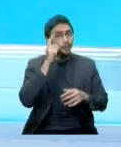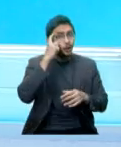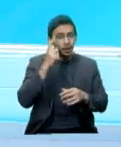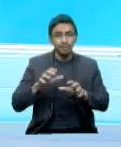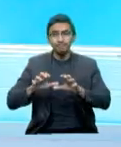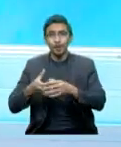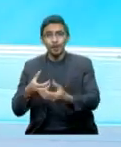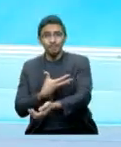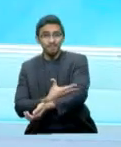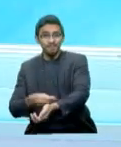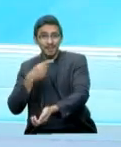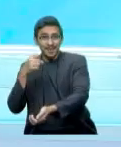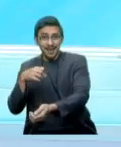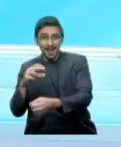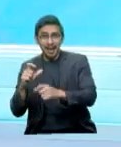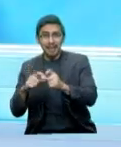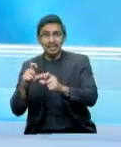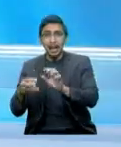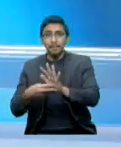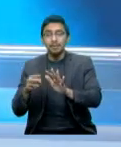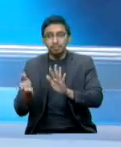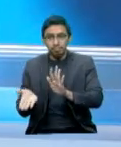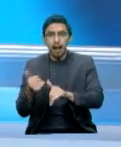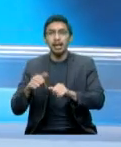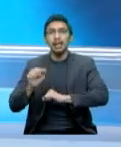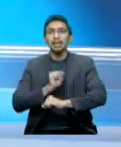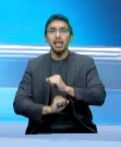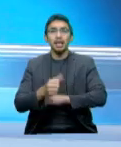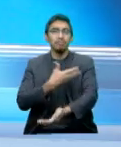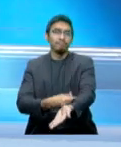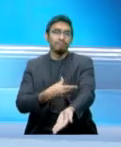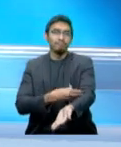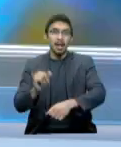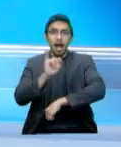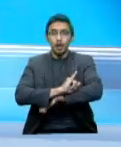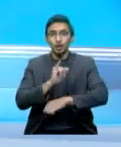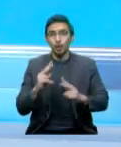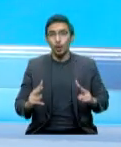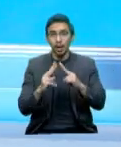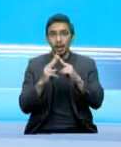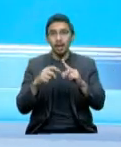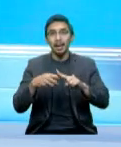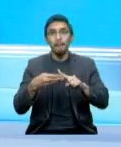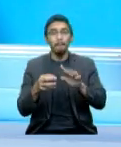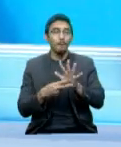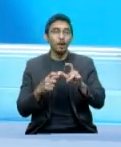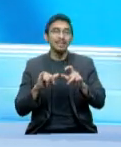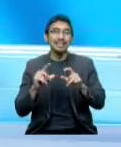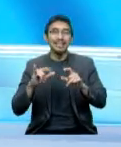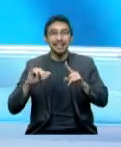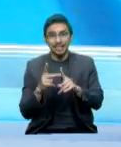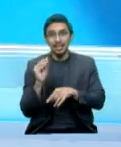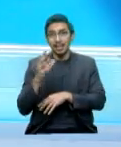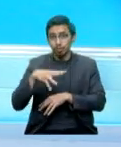TMNC Peduli dan Unit Transfusi Darah RSCM kembali menyelenggarakan kegiatan donor darah di iNews Tower Kebon Siri, Jakarta